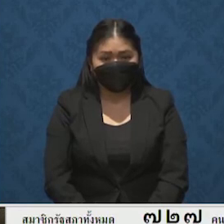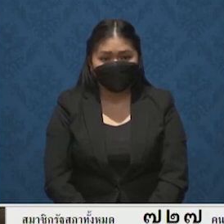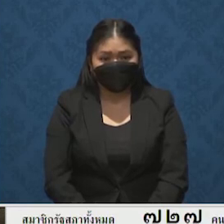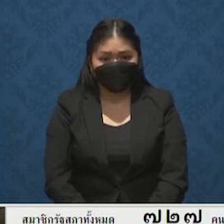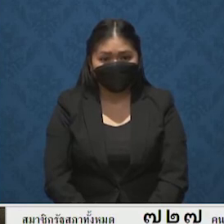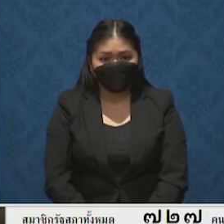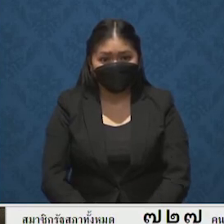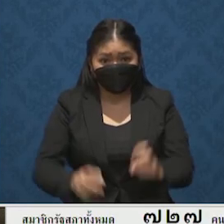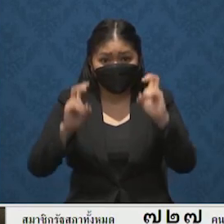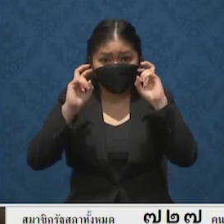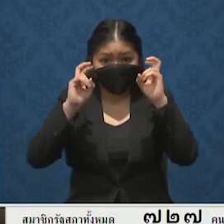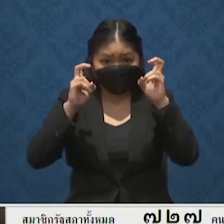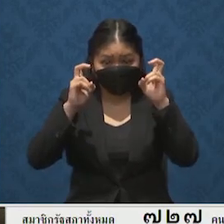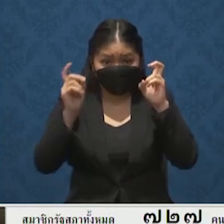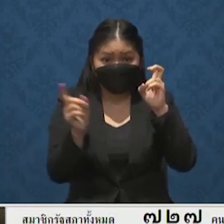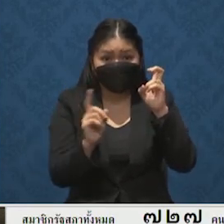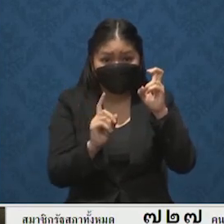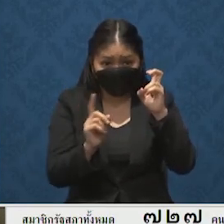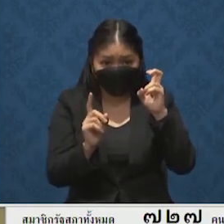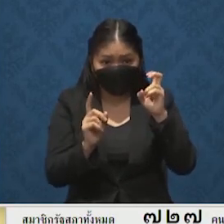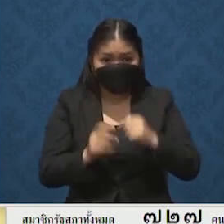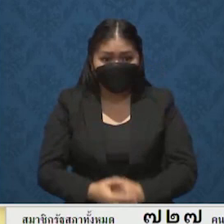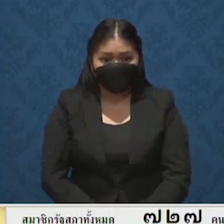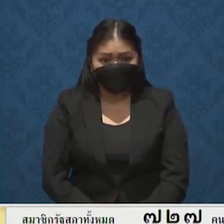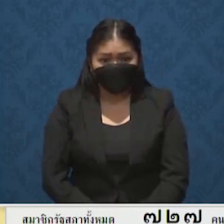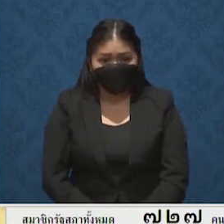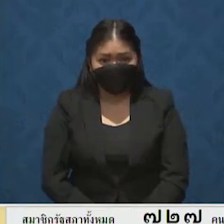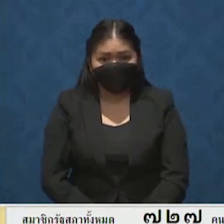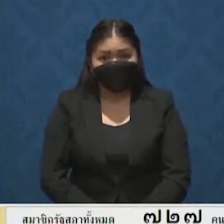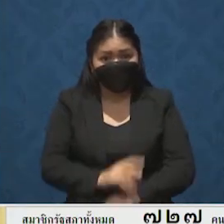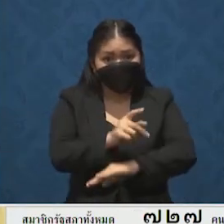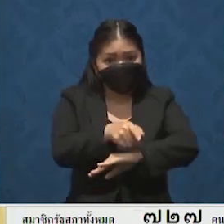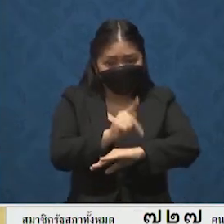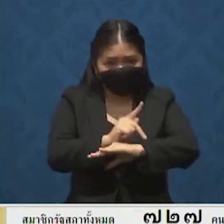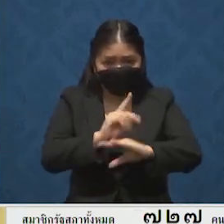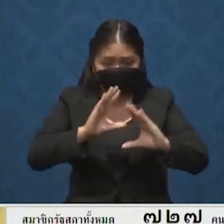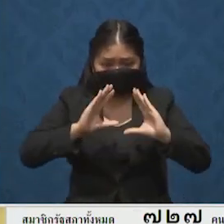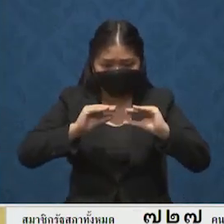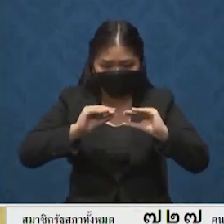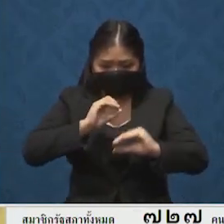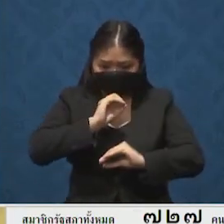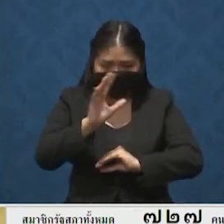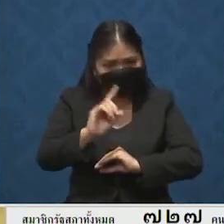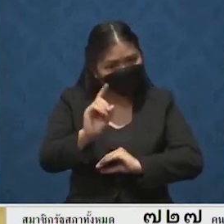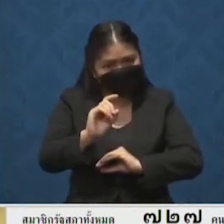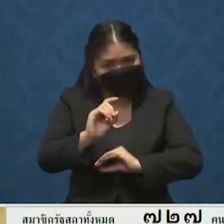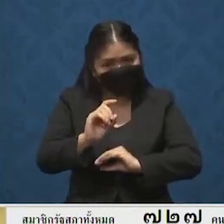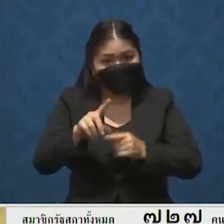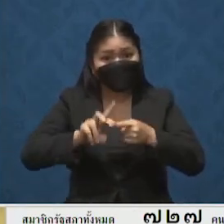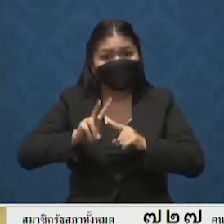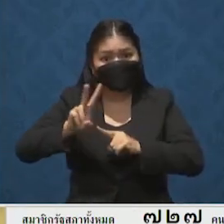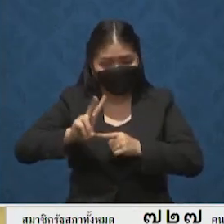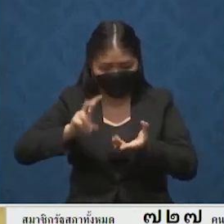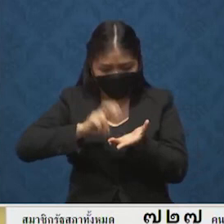เรื่องที่ประธานแจ้งที่ประชุมไม่มีครับระเบียบวาระที่2รับรองรายงานการประชุม